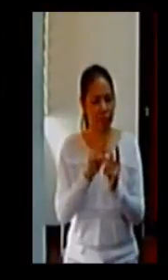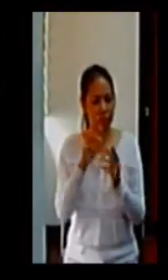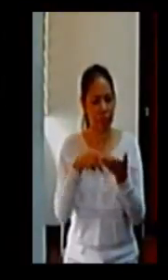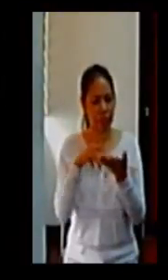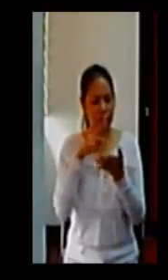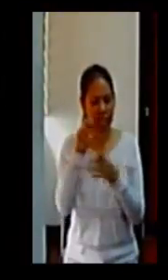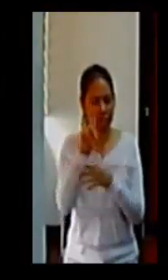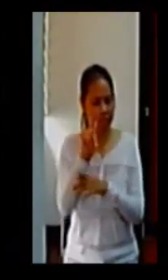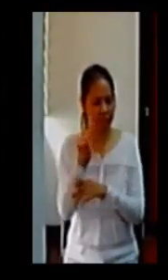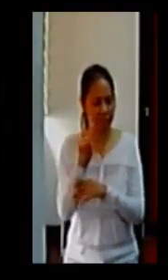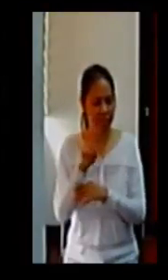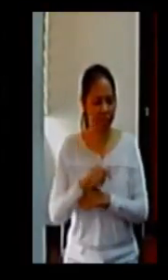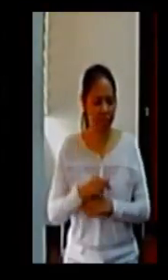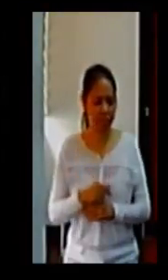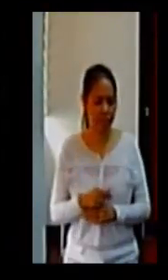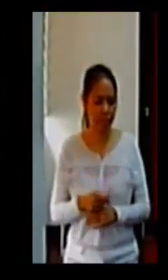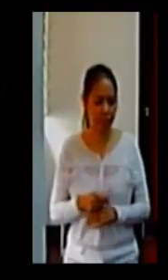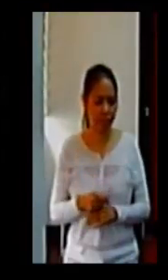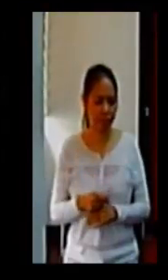kalaki yung